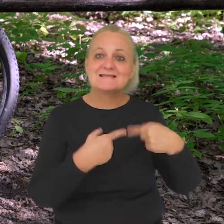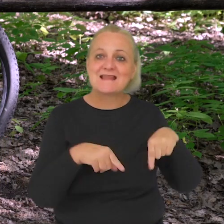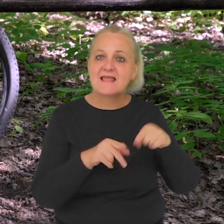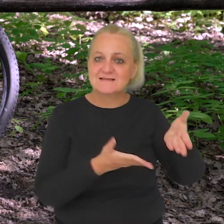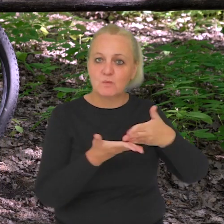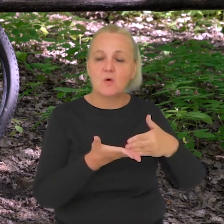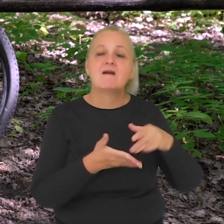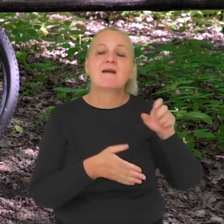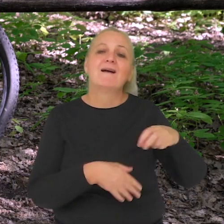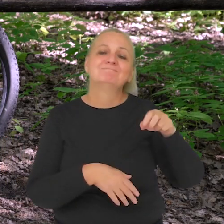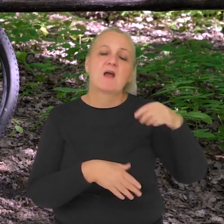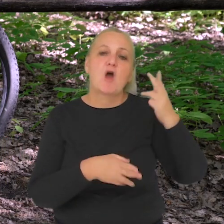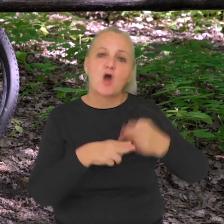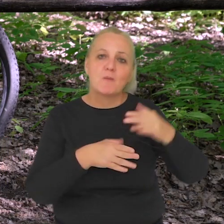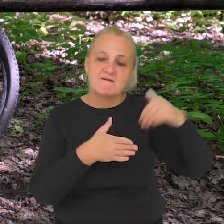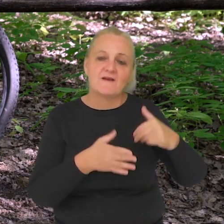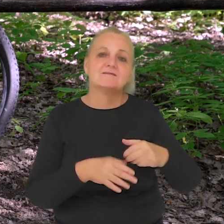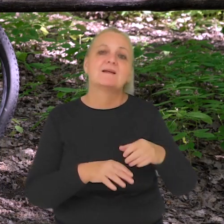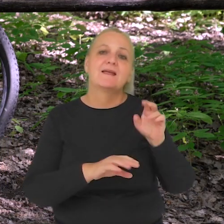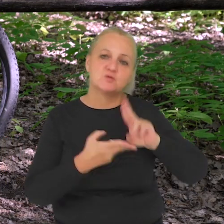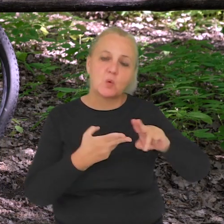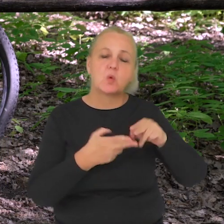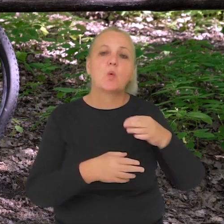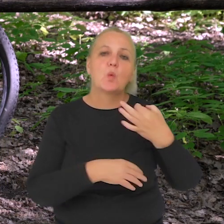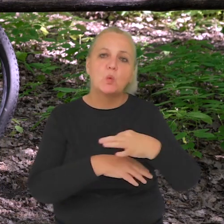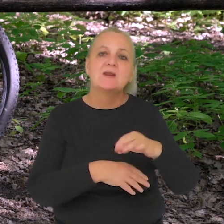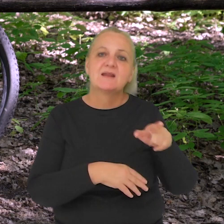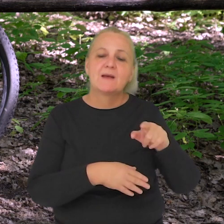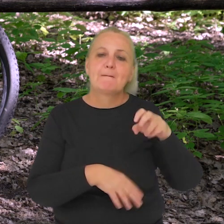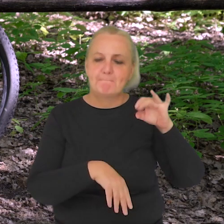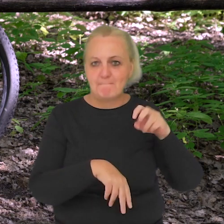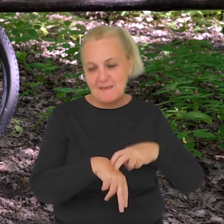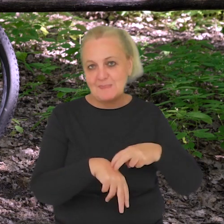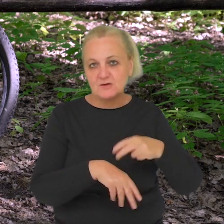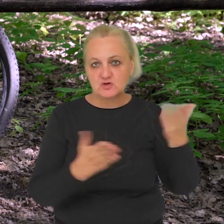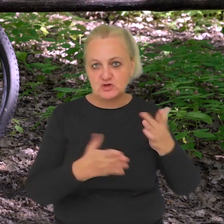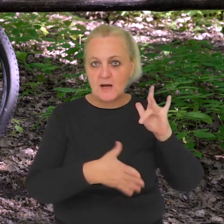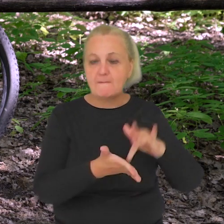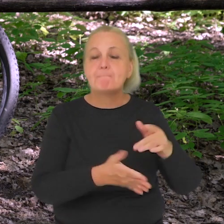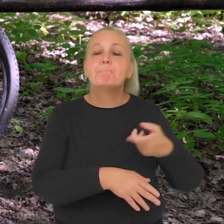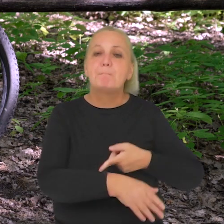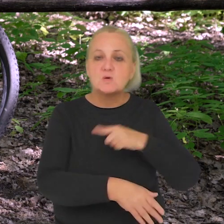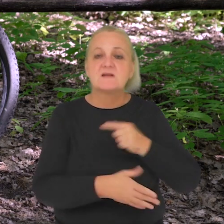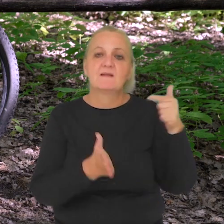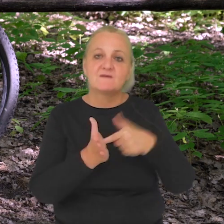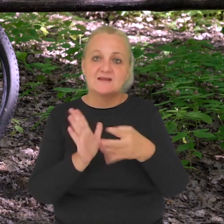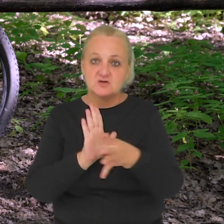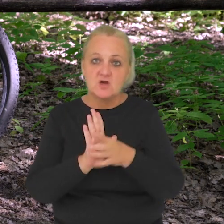kierować zespołem Katedry i Kliniki Chorób Wewnętrznych i Diabetologii Uniwersytetu Medycznego w Poznaniu w kadencji